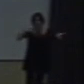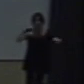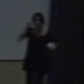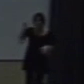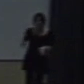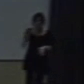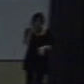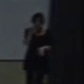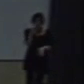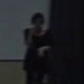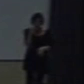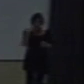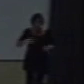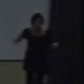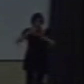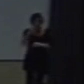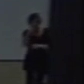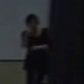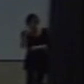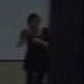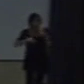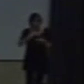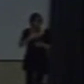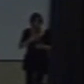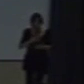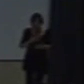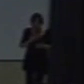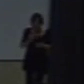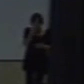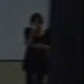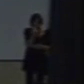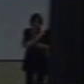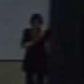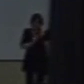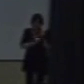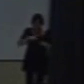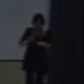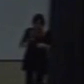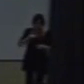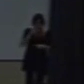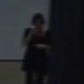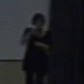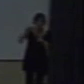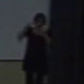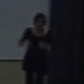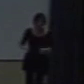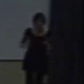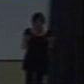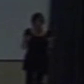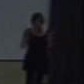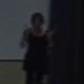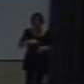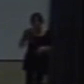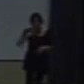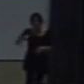ni l'havia vist, i tothom va posar-se a buscar si això era veritat, i ara fa 3 o 4 dies va sortir l'home, va declarar que era ell, que era tot